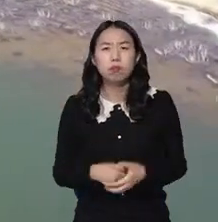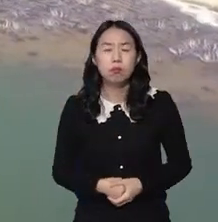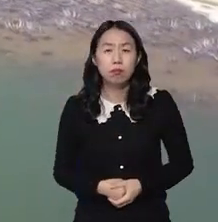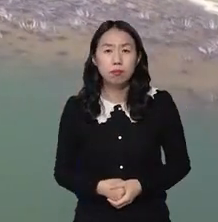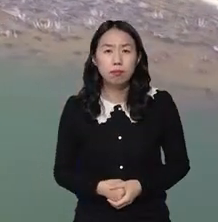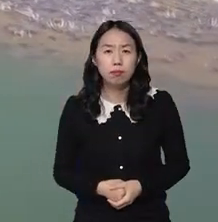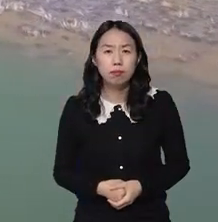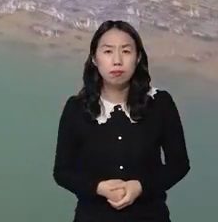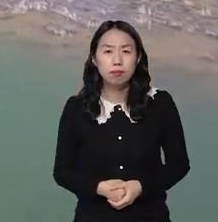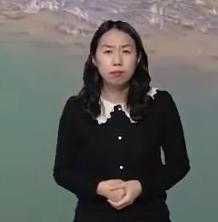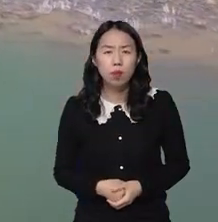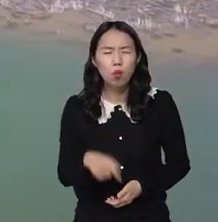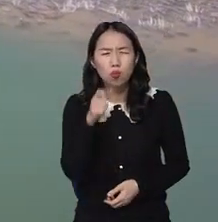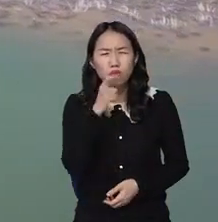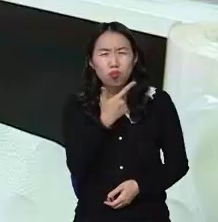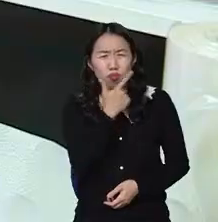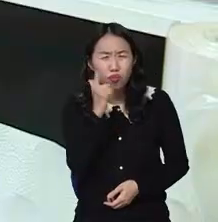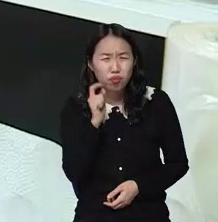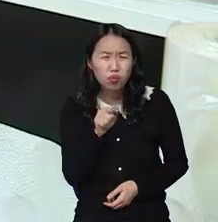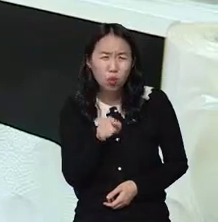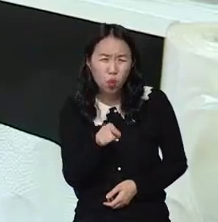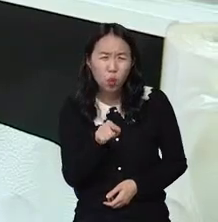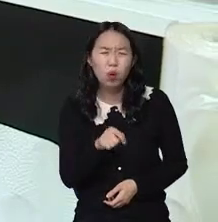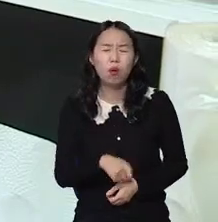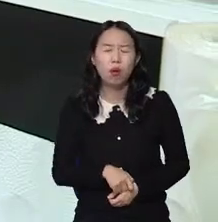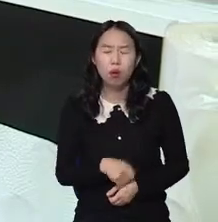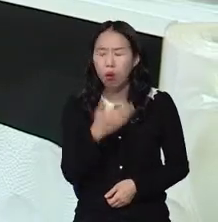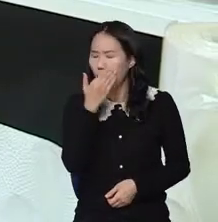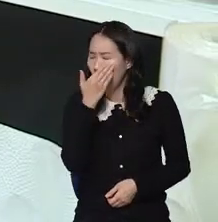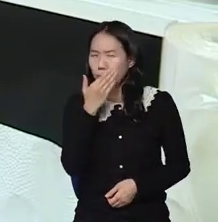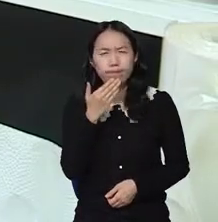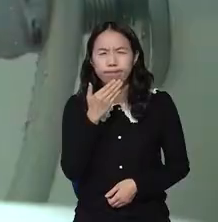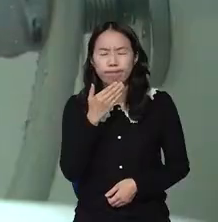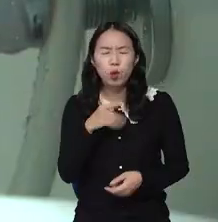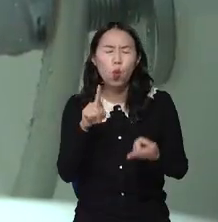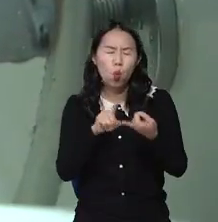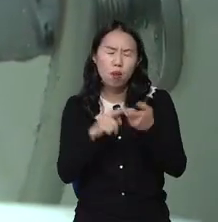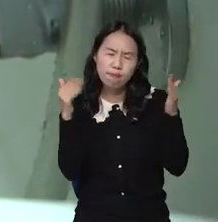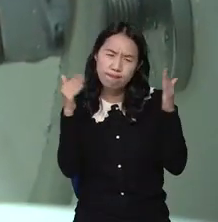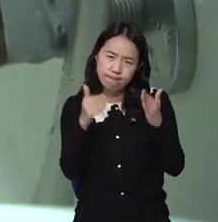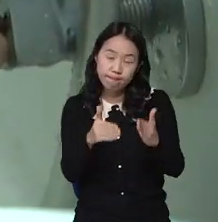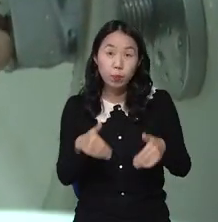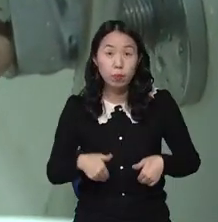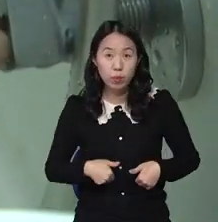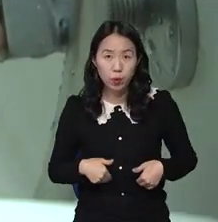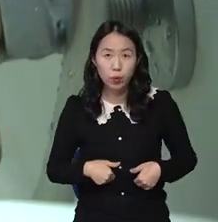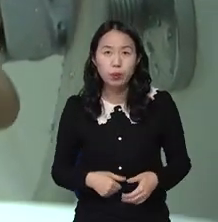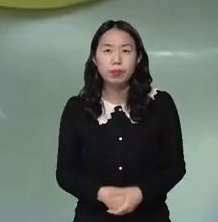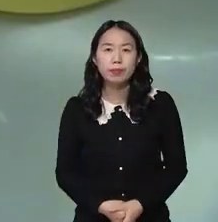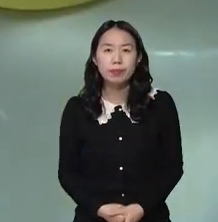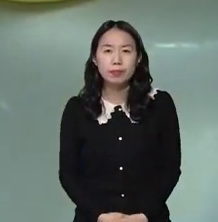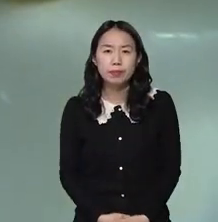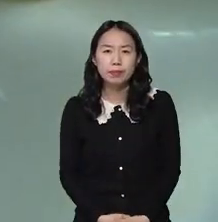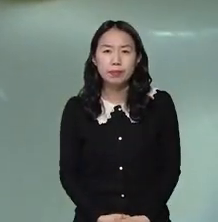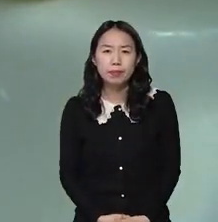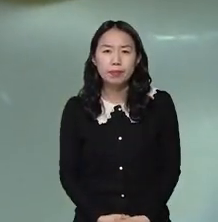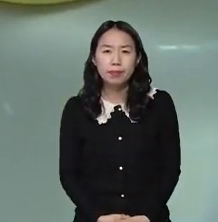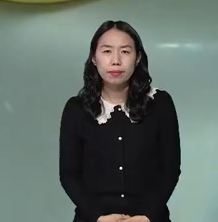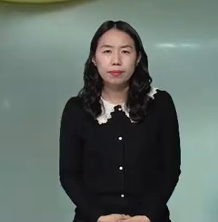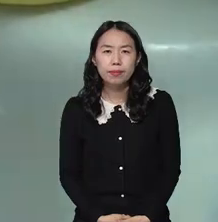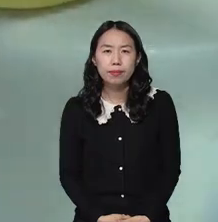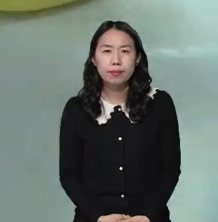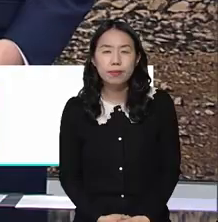큽니다. 물 부족, 이제 더 이상 외면할 수 없는 현실이 되고 있습니다. KBC 조윤정입니다.